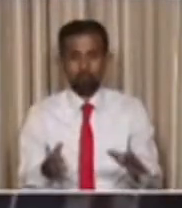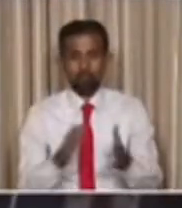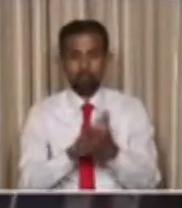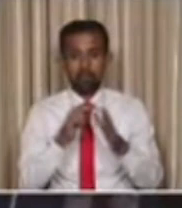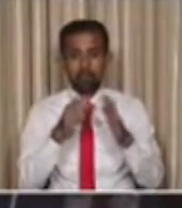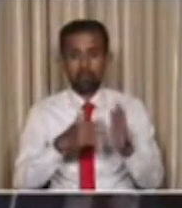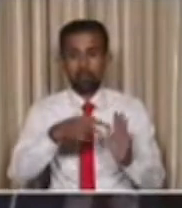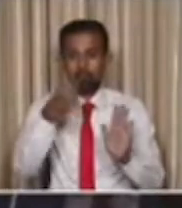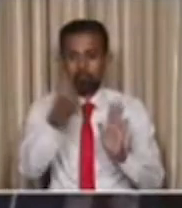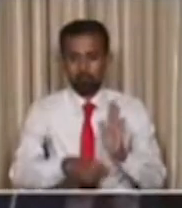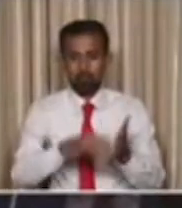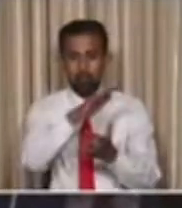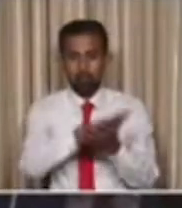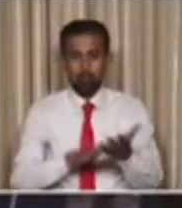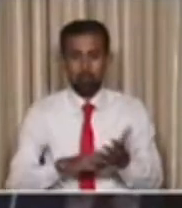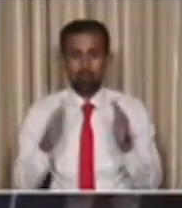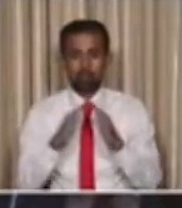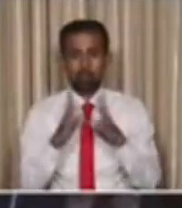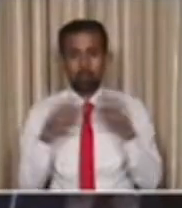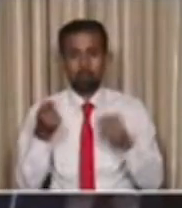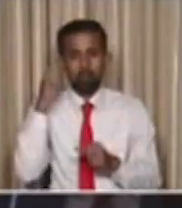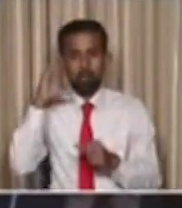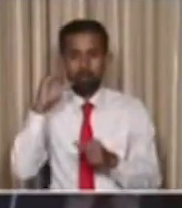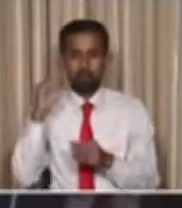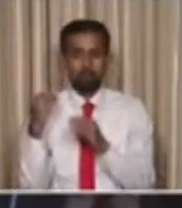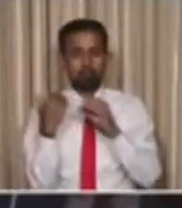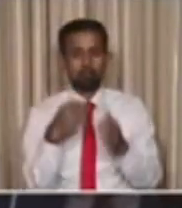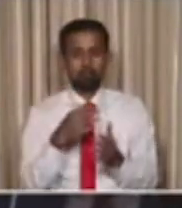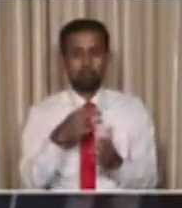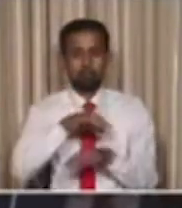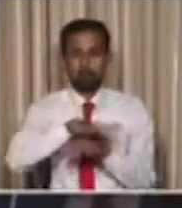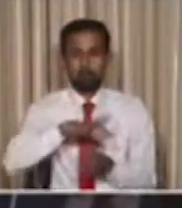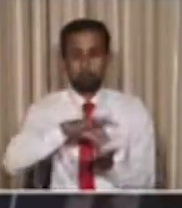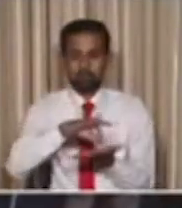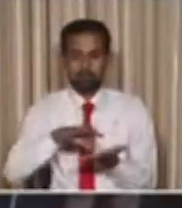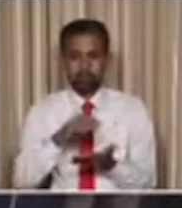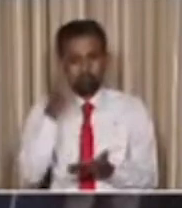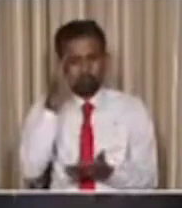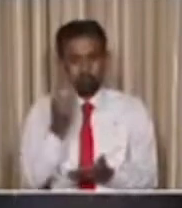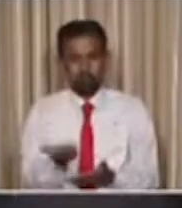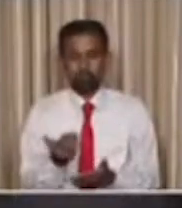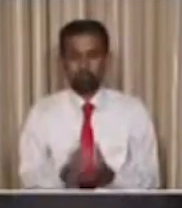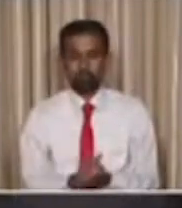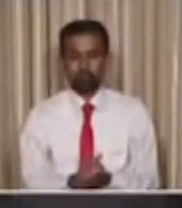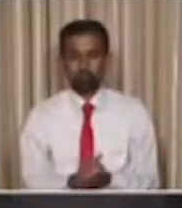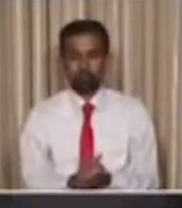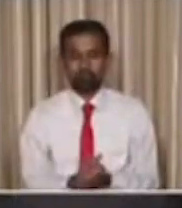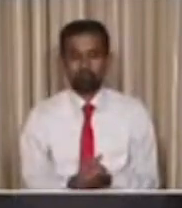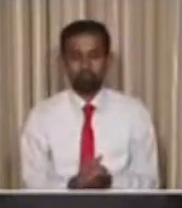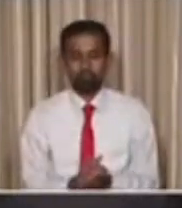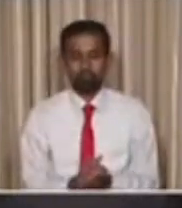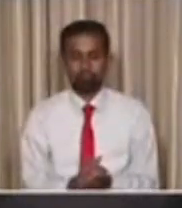මහත්මක අත්සනෙන් යුත්ත ලියුම දැන්ගෙට බඩුටිකත් ඒ හවස ගිය මතුරු කොයිල්ලක මතක් කල හරි. එනිසා මම විශේෂයෙන් කියන්නන